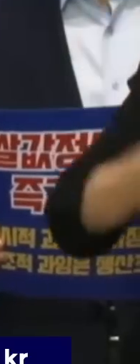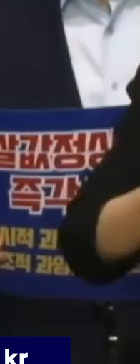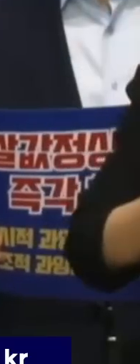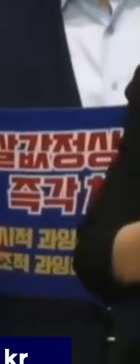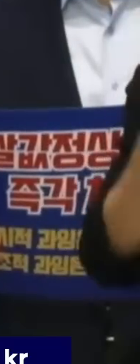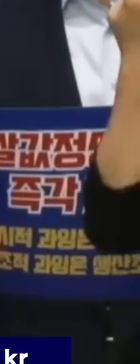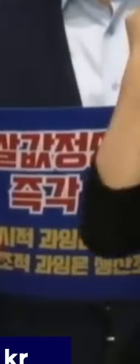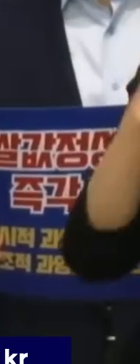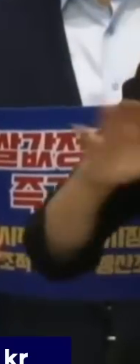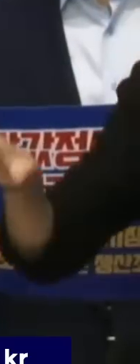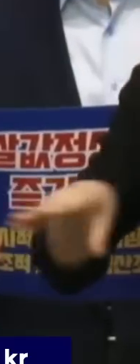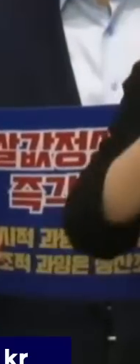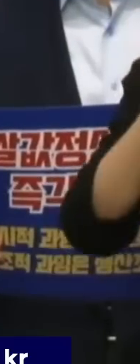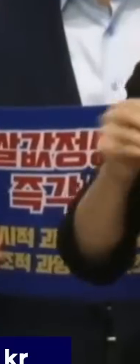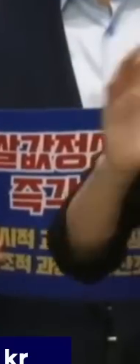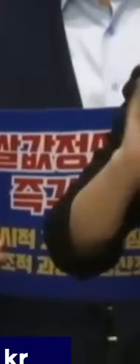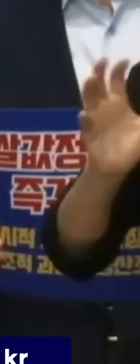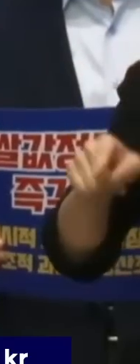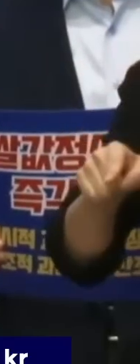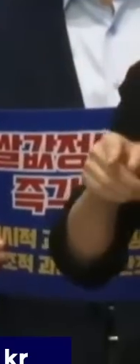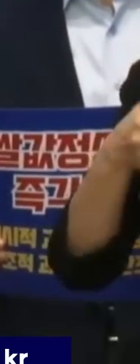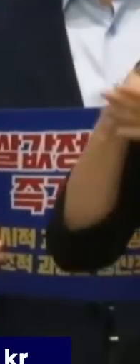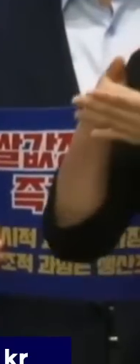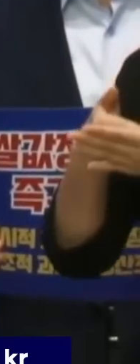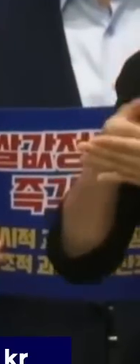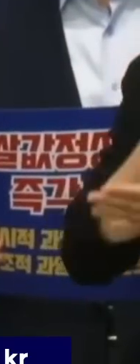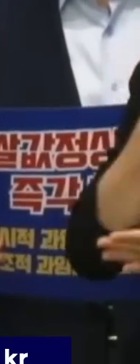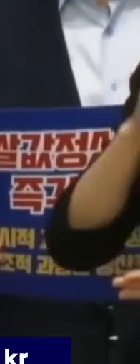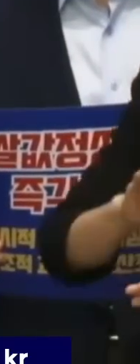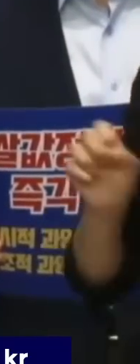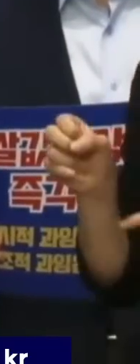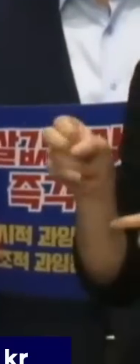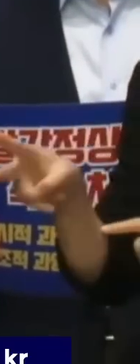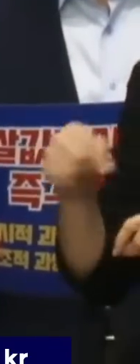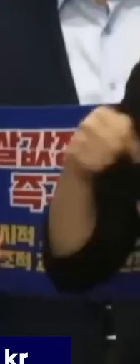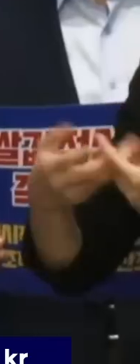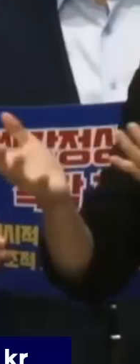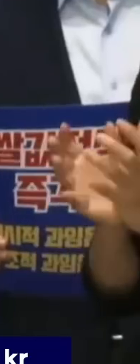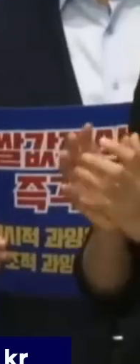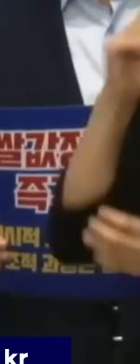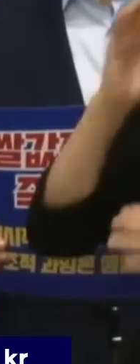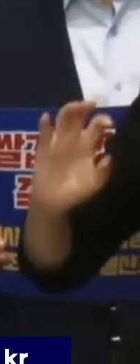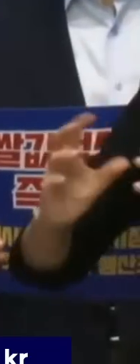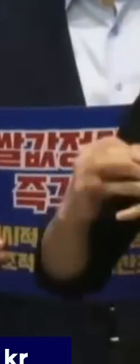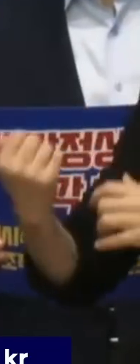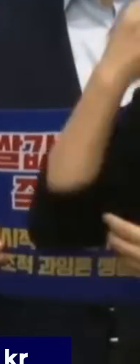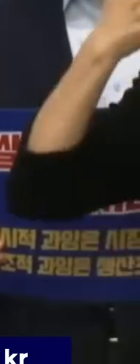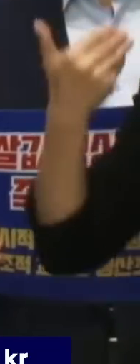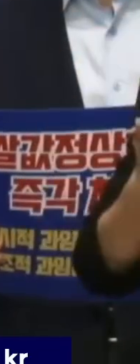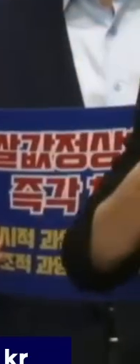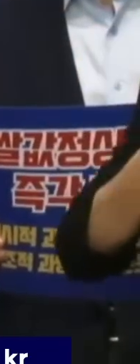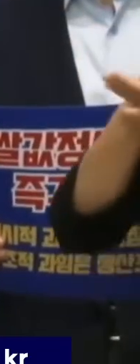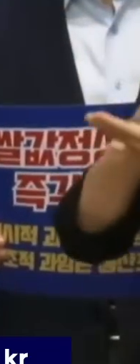어제 전체회의에서 여당의 반대에 막혀 상정되지 못하고 지연되고 있습니다.